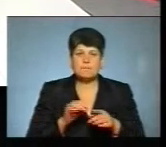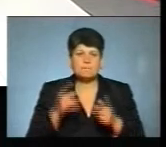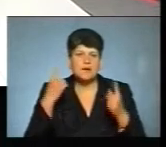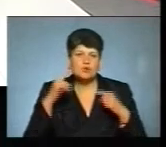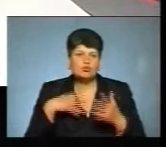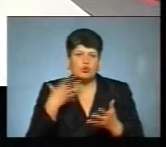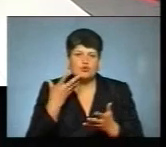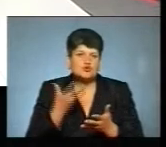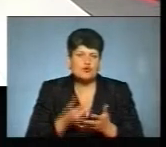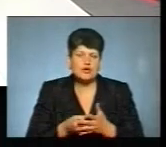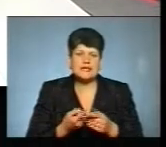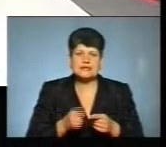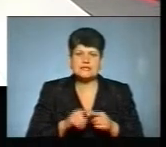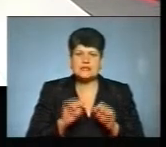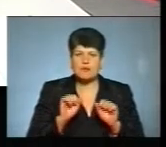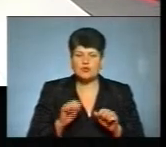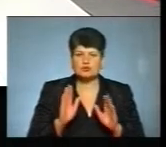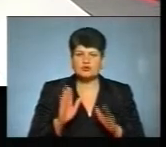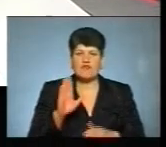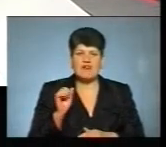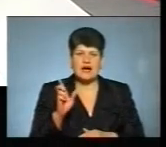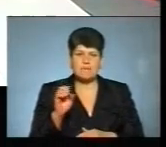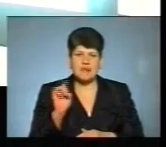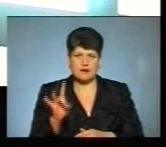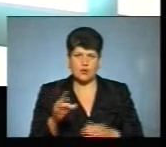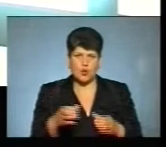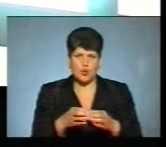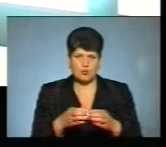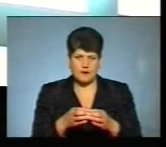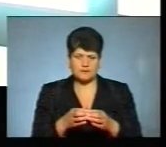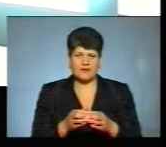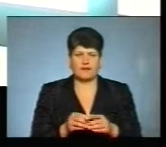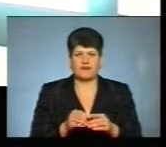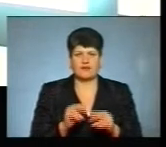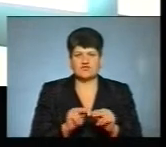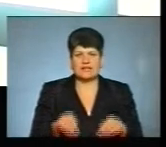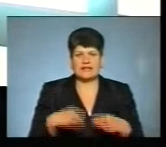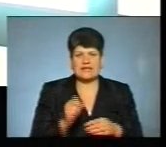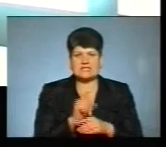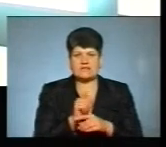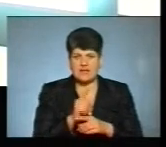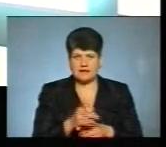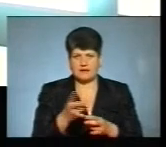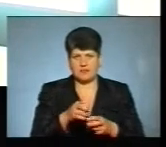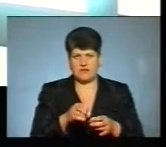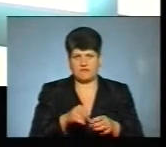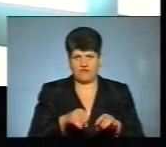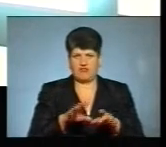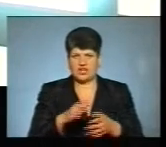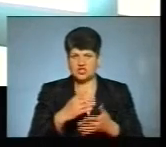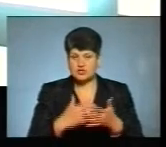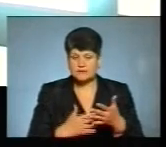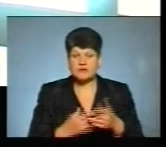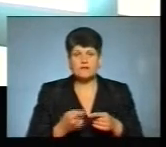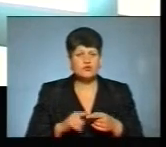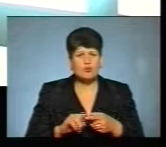і у вайбер-групі, коли вчитель дає невеликі завдання, які діти мають вирішувати. В цьому